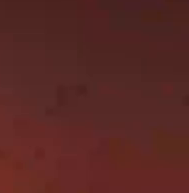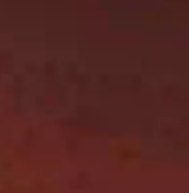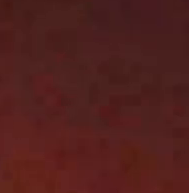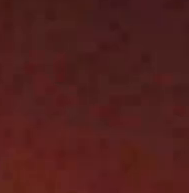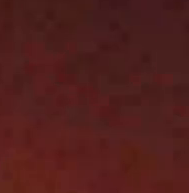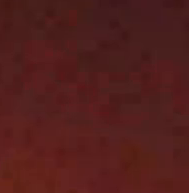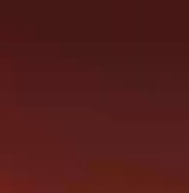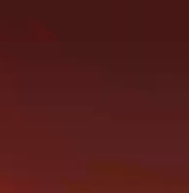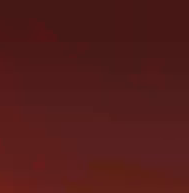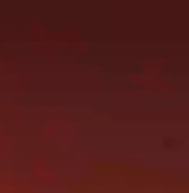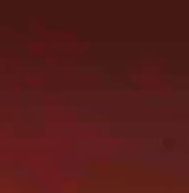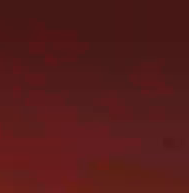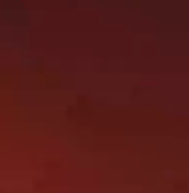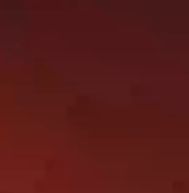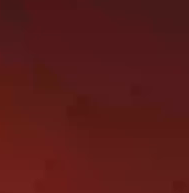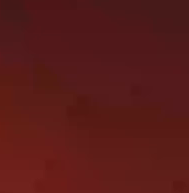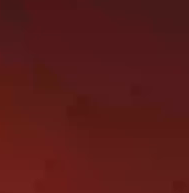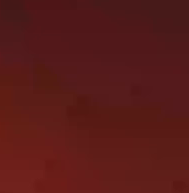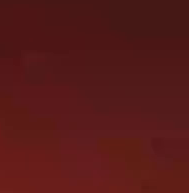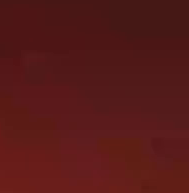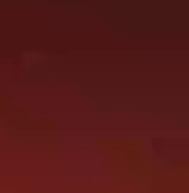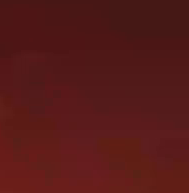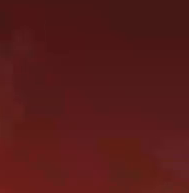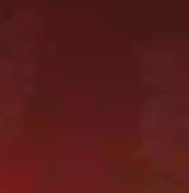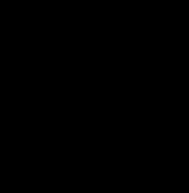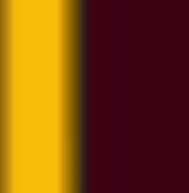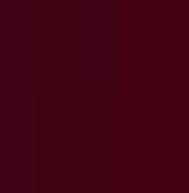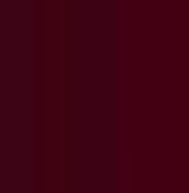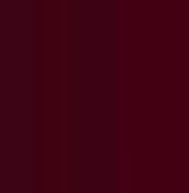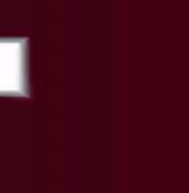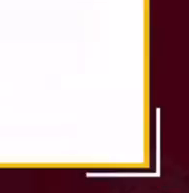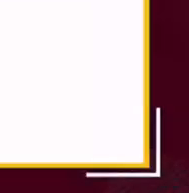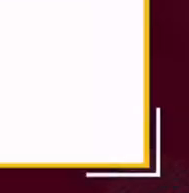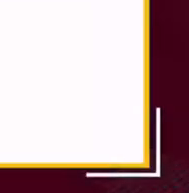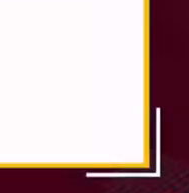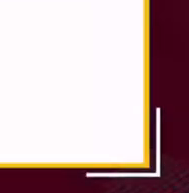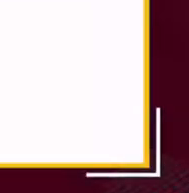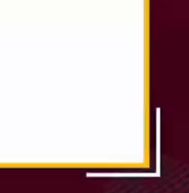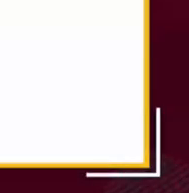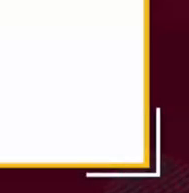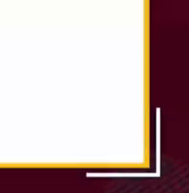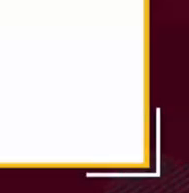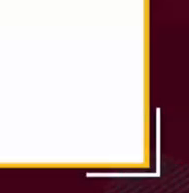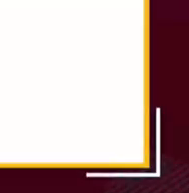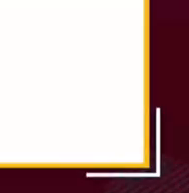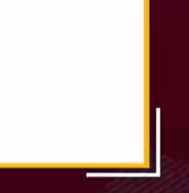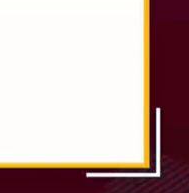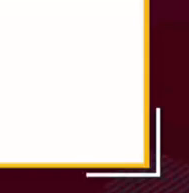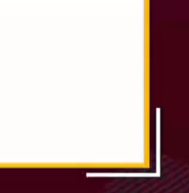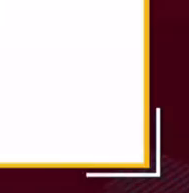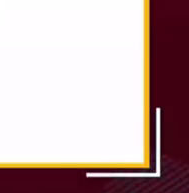Lag terane, buat kete eha kiri rata kene kah kumak. Unsur buat desain dana gana lag terane apa